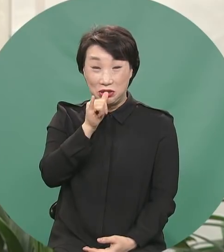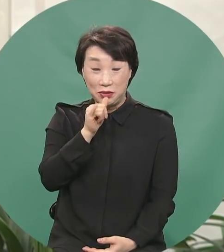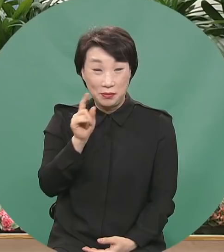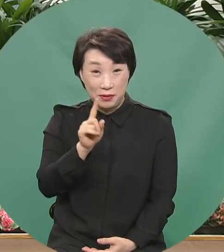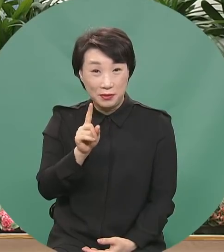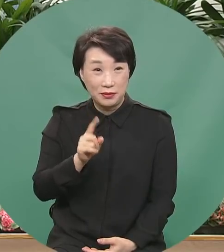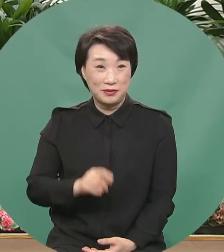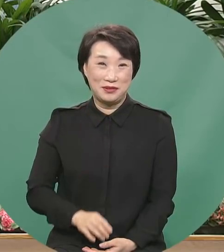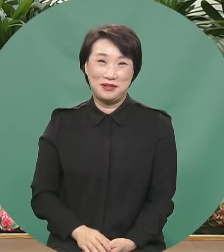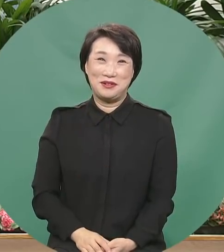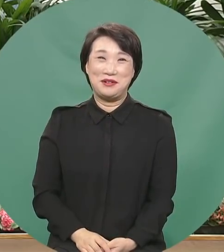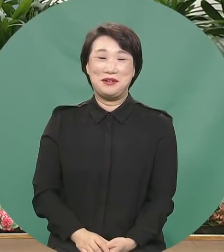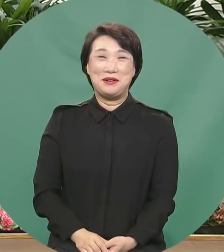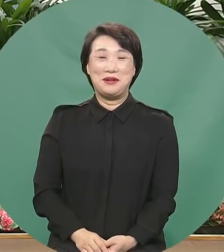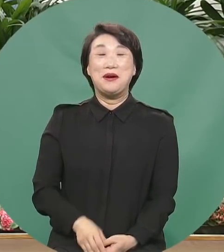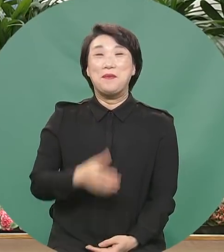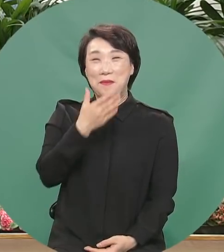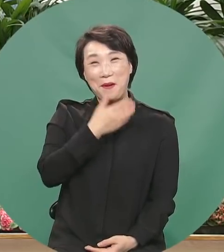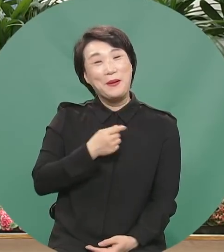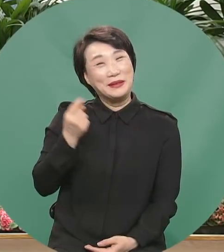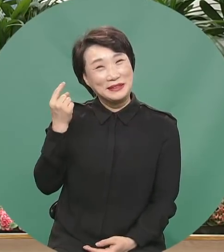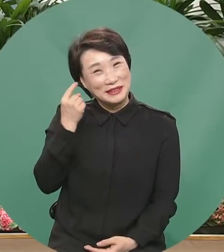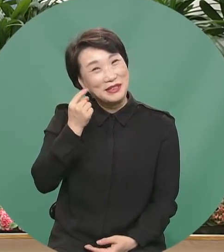있어요. 복음을